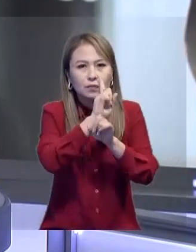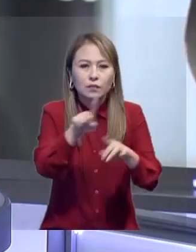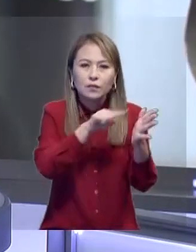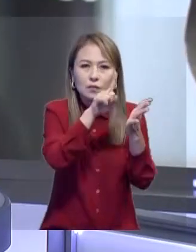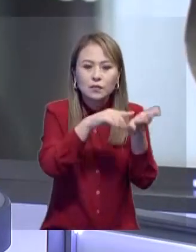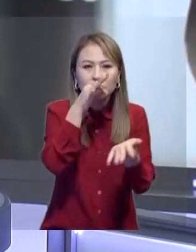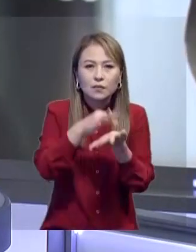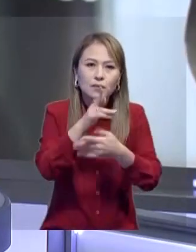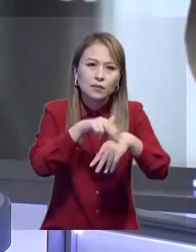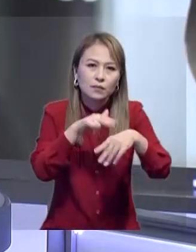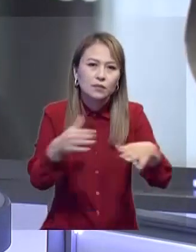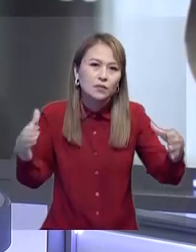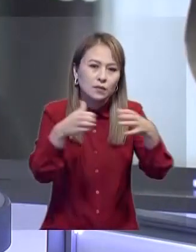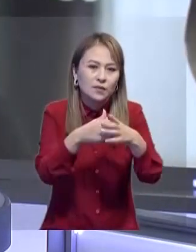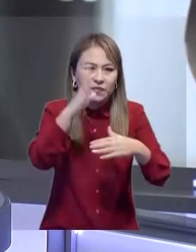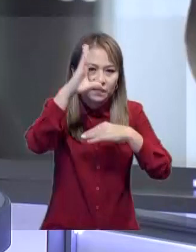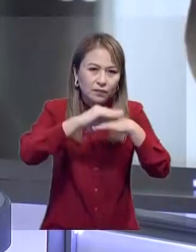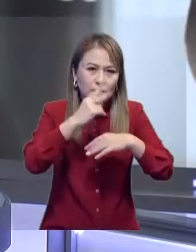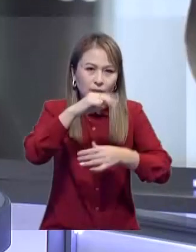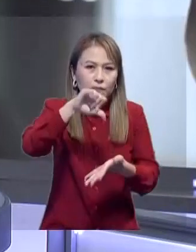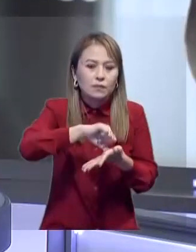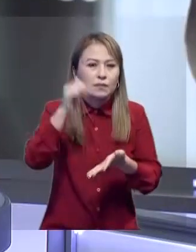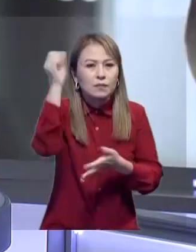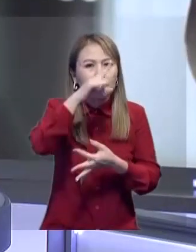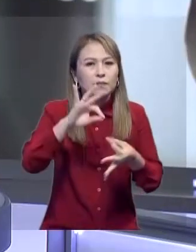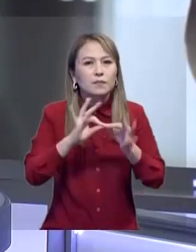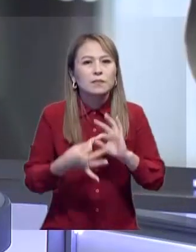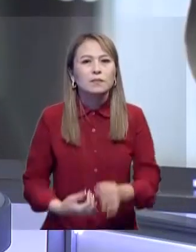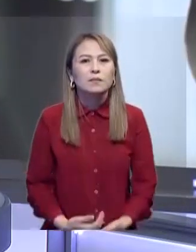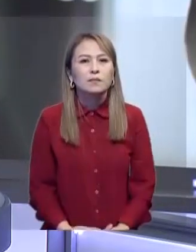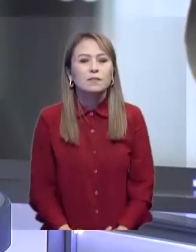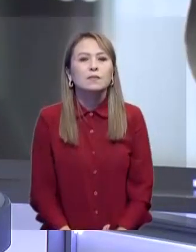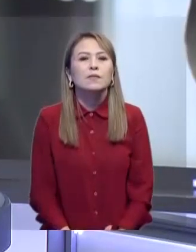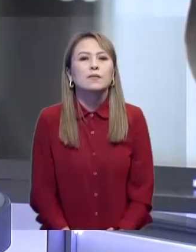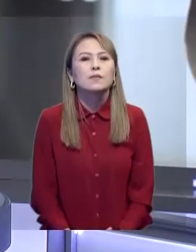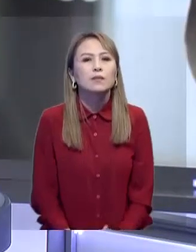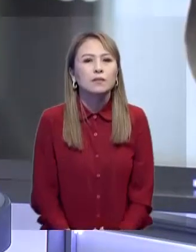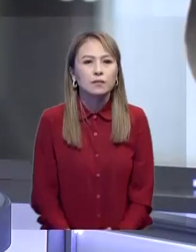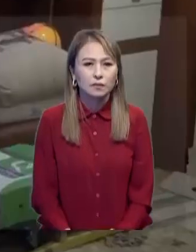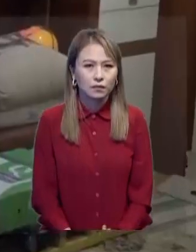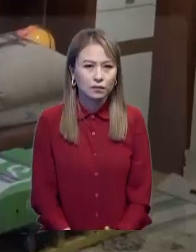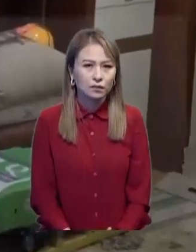сұрақтың жауабын полицейлермен бірге кешкі рейдке қатысқан әріптесім Айдарбек Айтмұхамедұлы айтады.